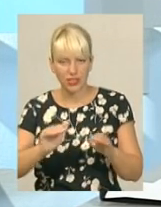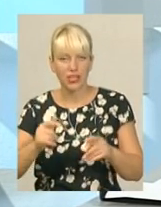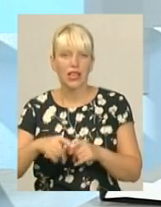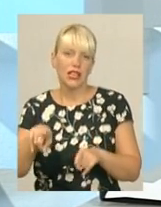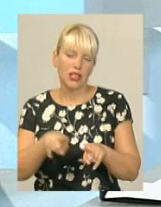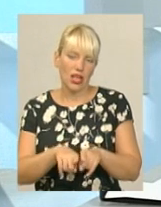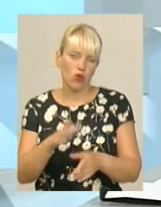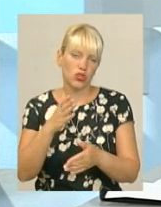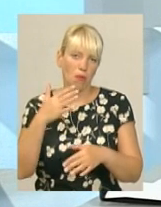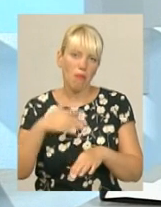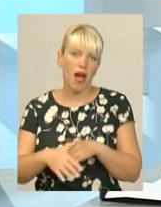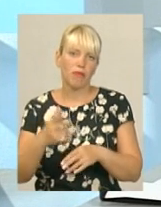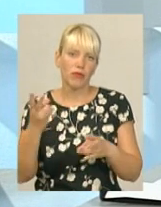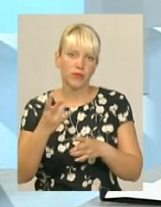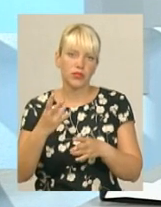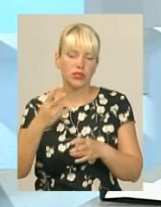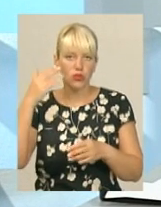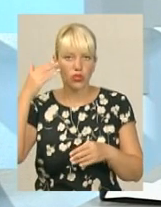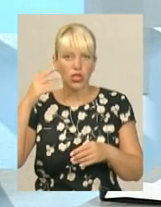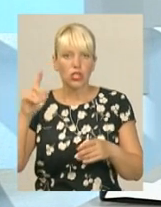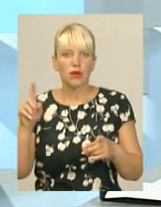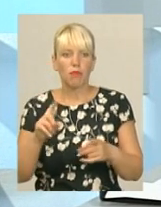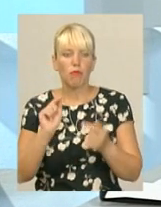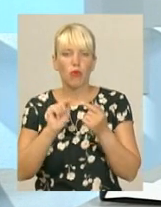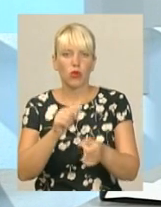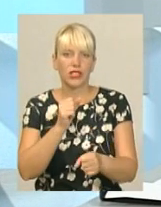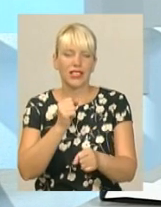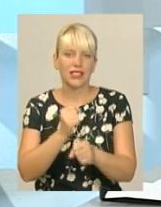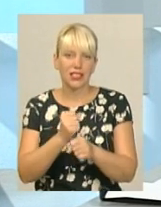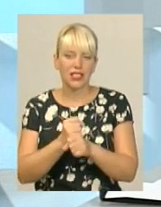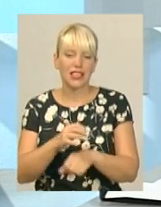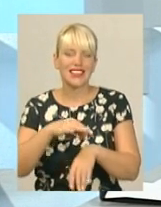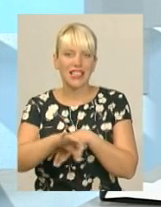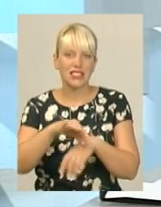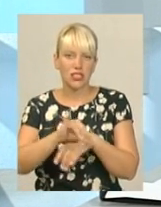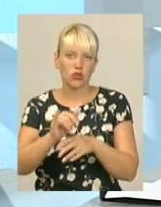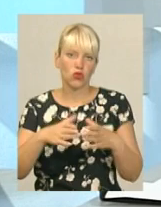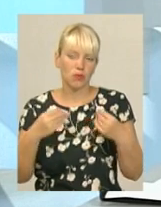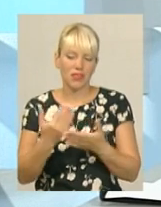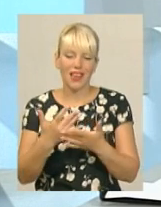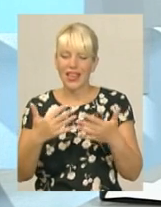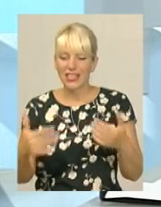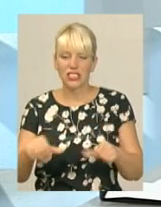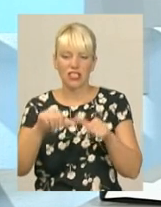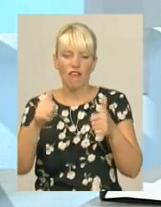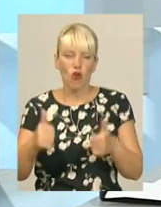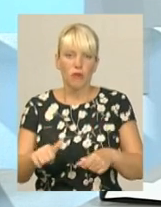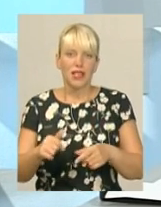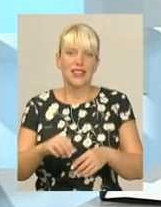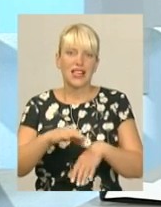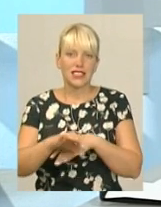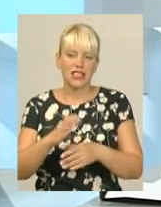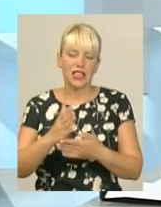ми маємо чітко розуміти і протидіяти насильству в сім'ї, тому що є різні форми насильства, і матеріальне, і психологічне,